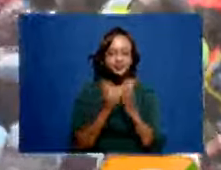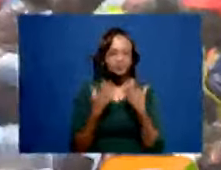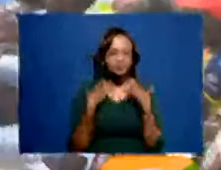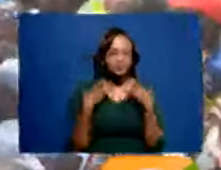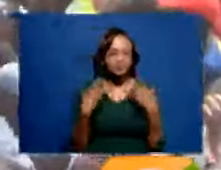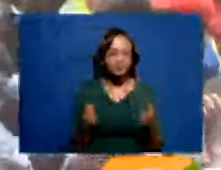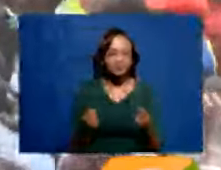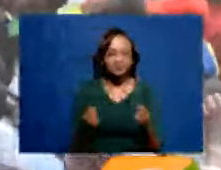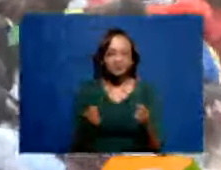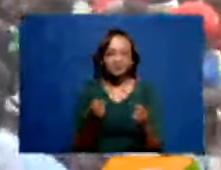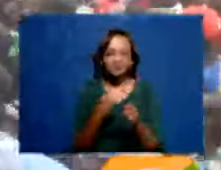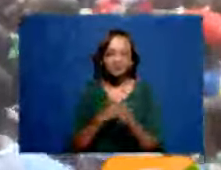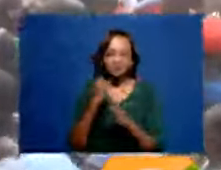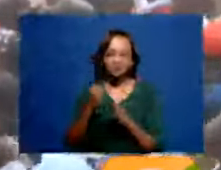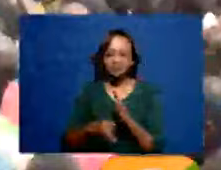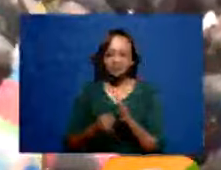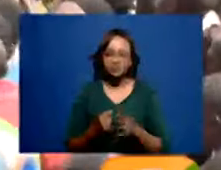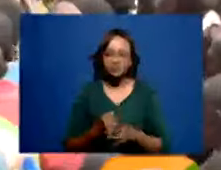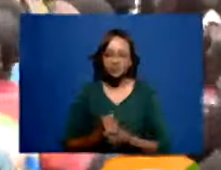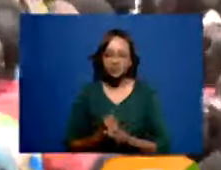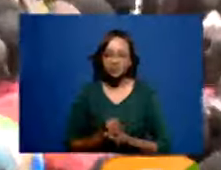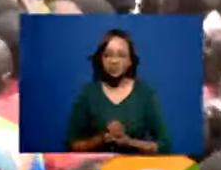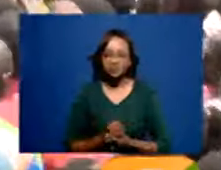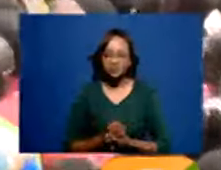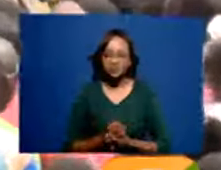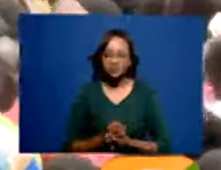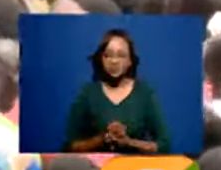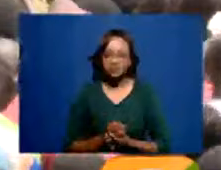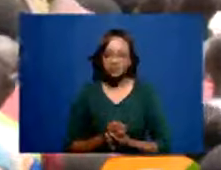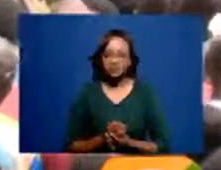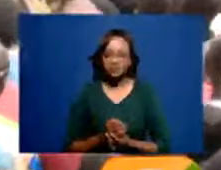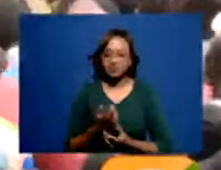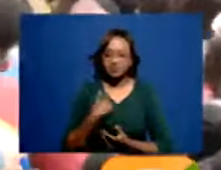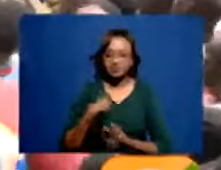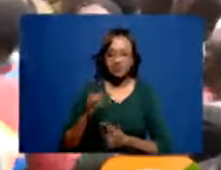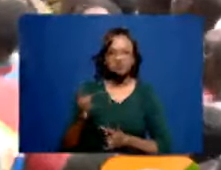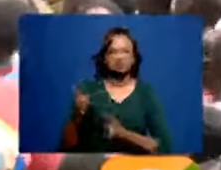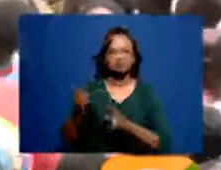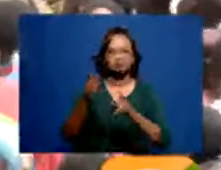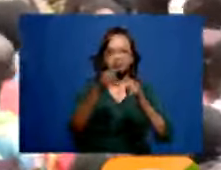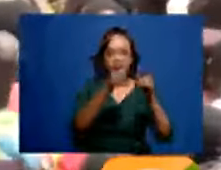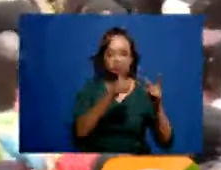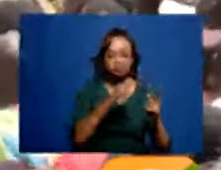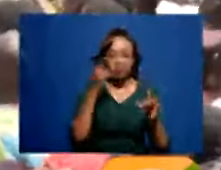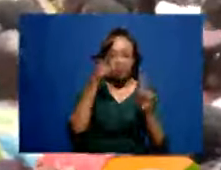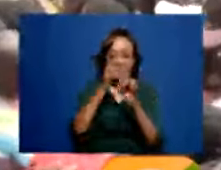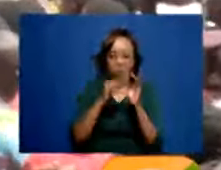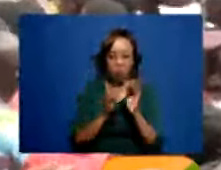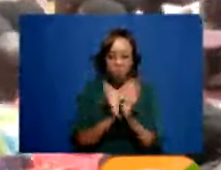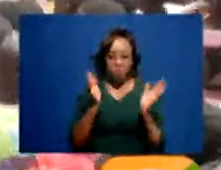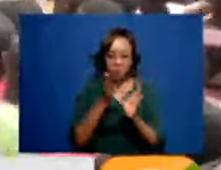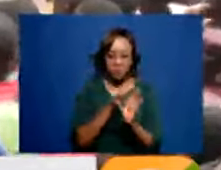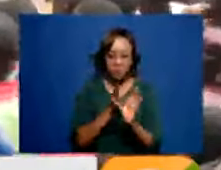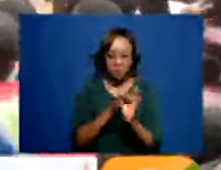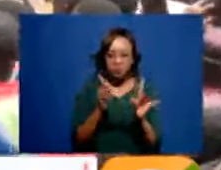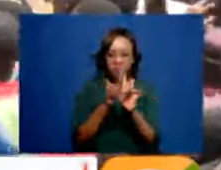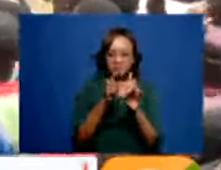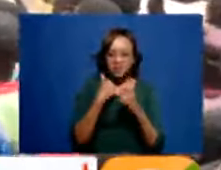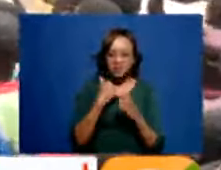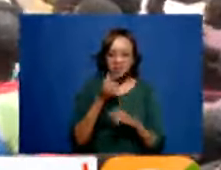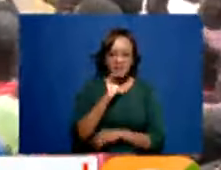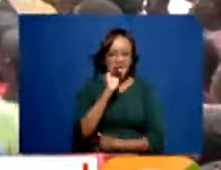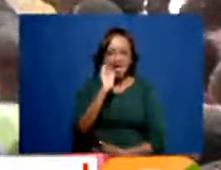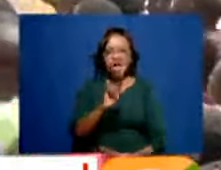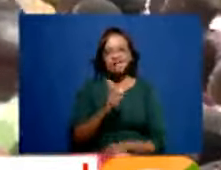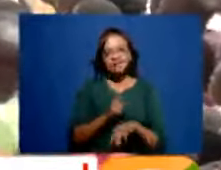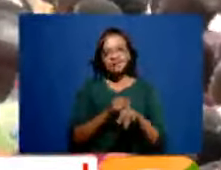that is set to replace NHIF. Nimetembea tembea huku nikifanya public participation. Na nikauliza nyinyi mkienda